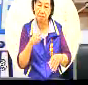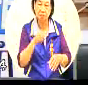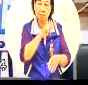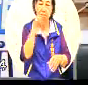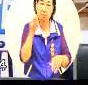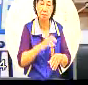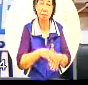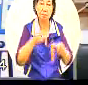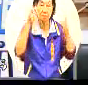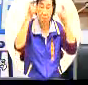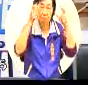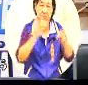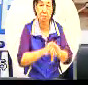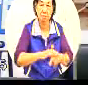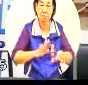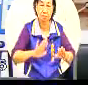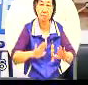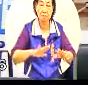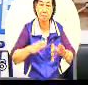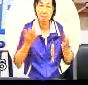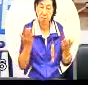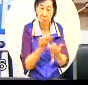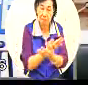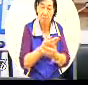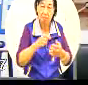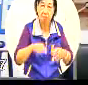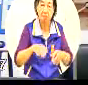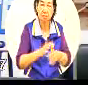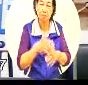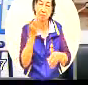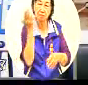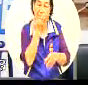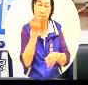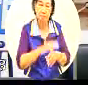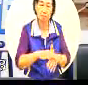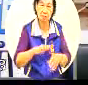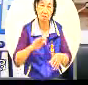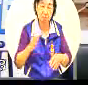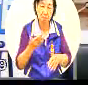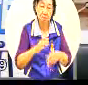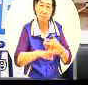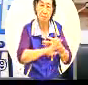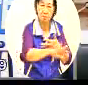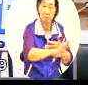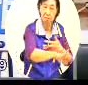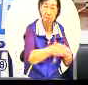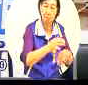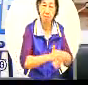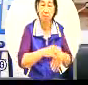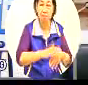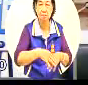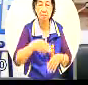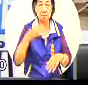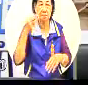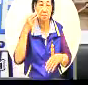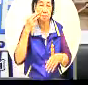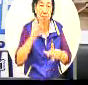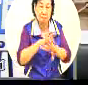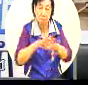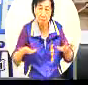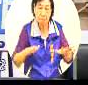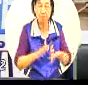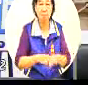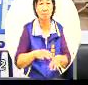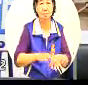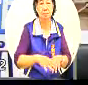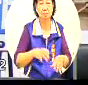高雄，可是高雄的治安却让我们觉得感到疑虑。其实警察非常认真的在办案，